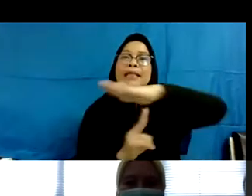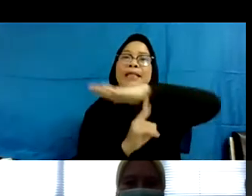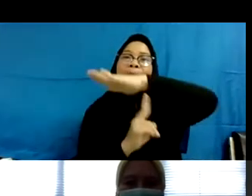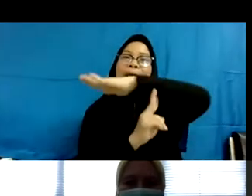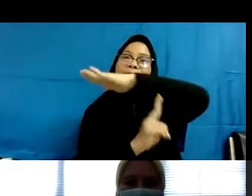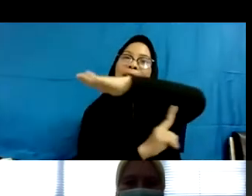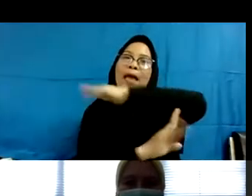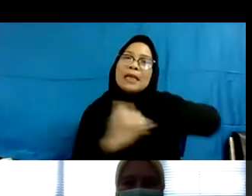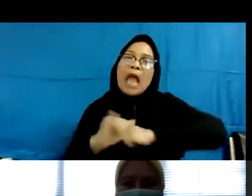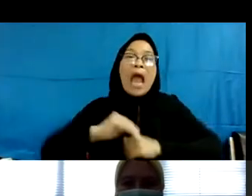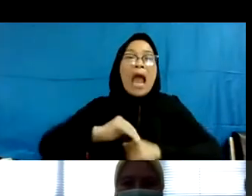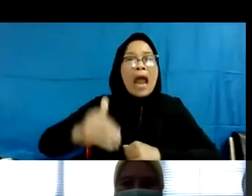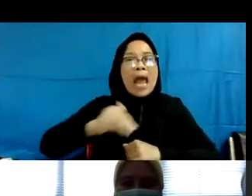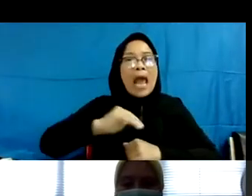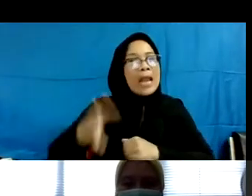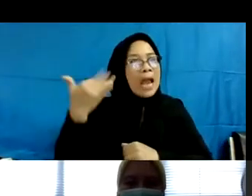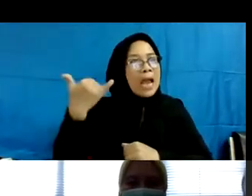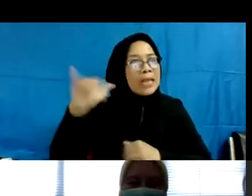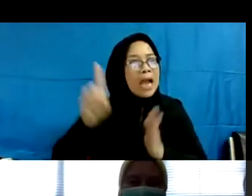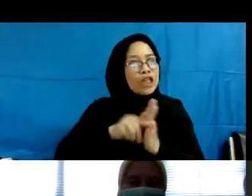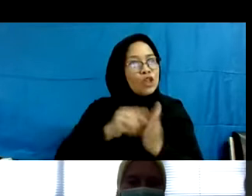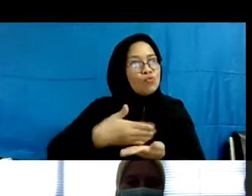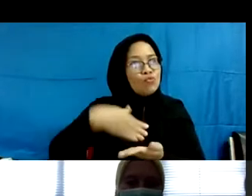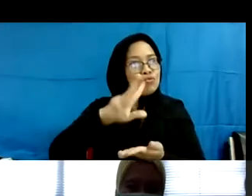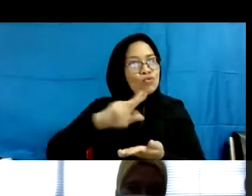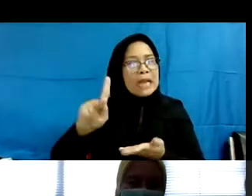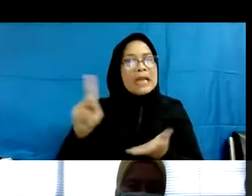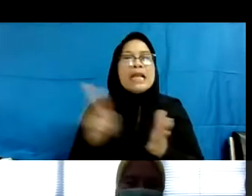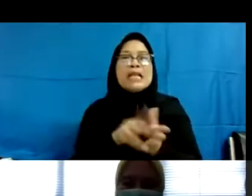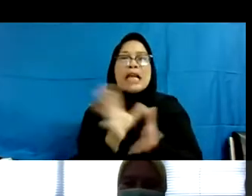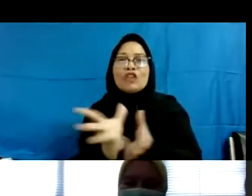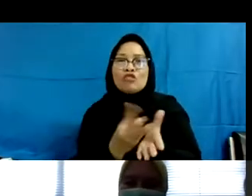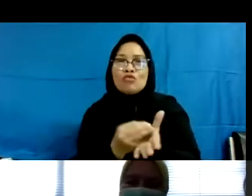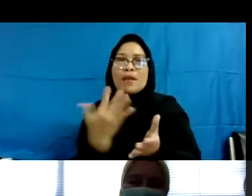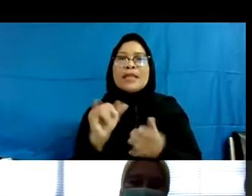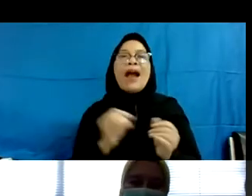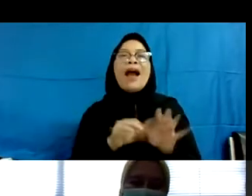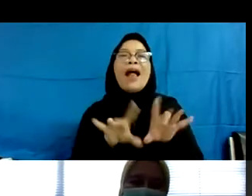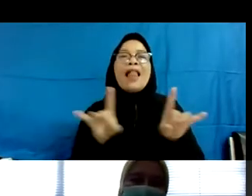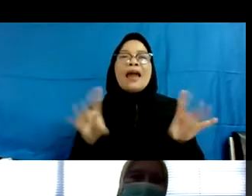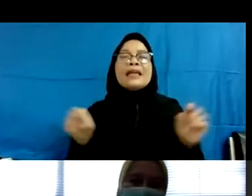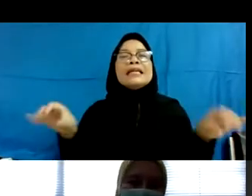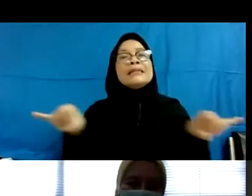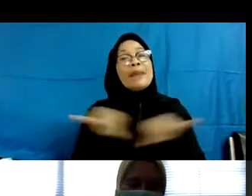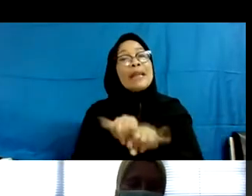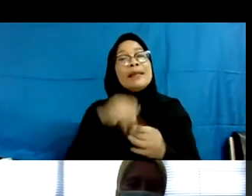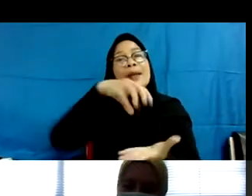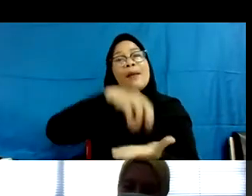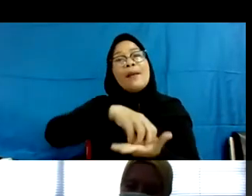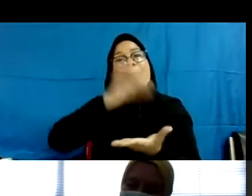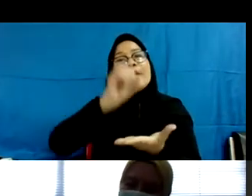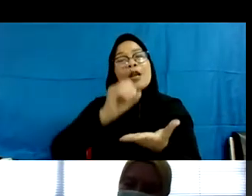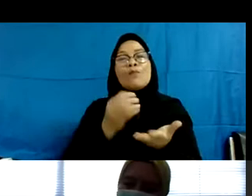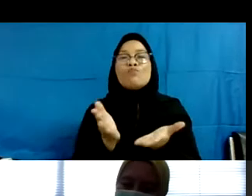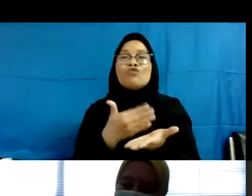antara anak yang membutuhkan ini dengan sistem sumber yang lain. Misalnya dengan perpustakaan, baik perpustakaan